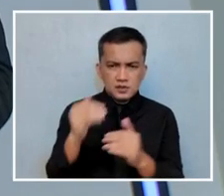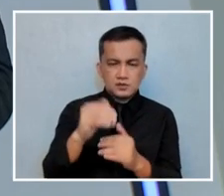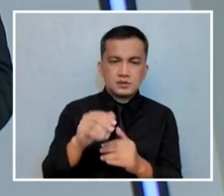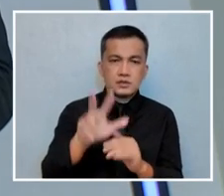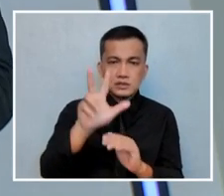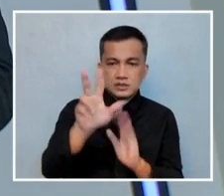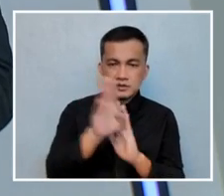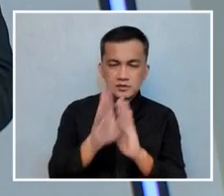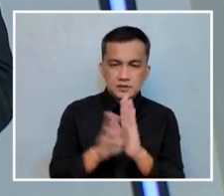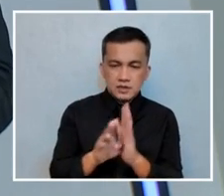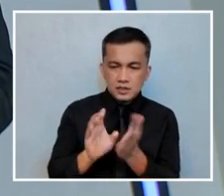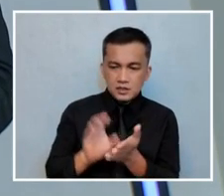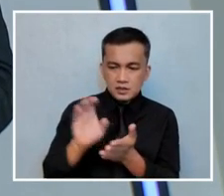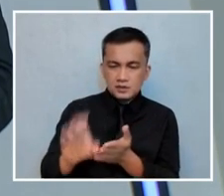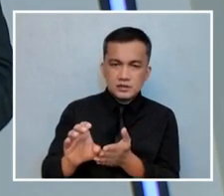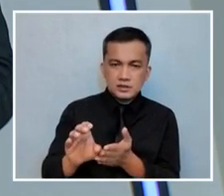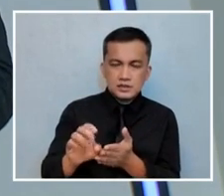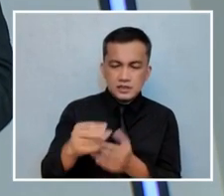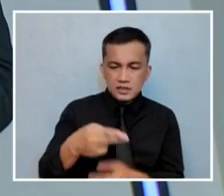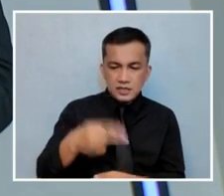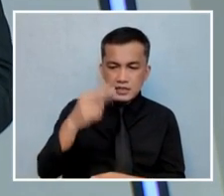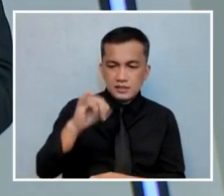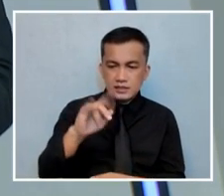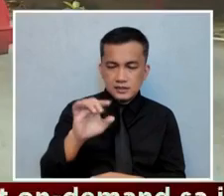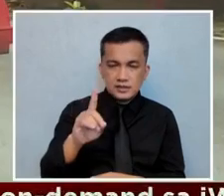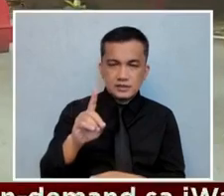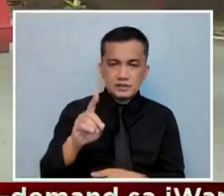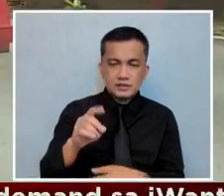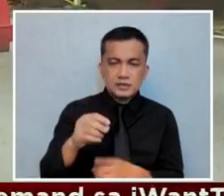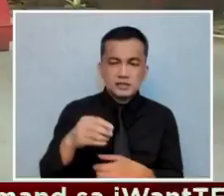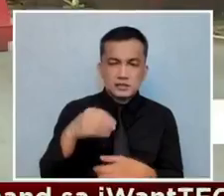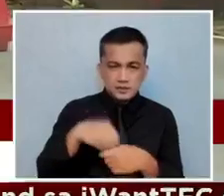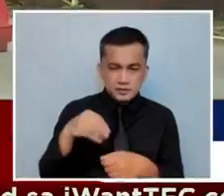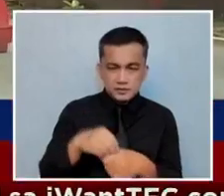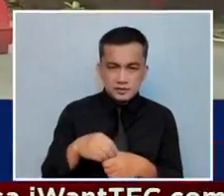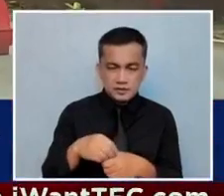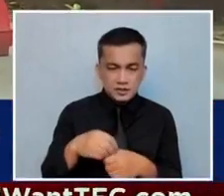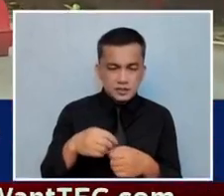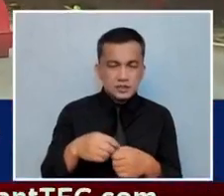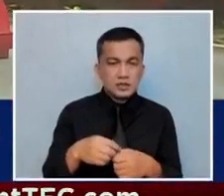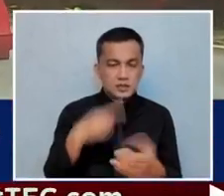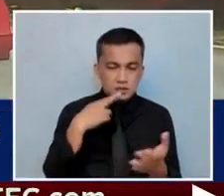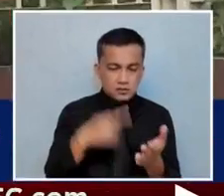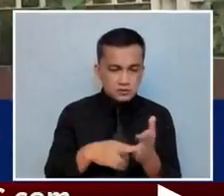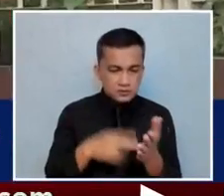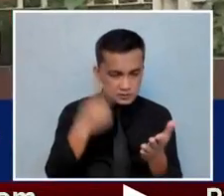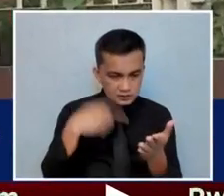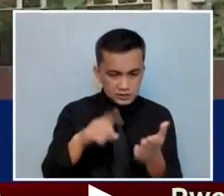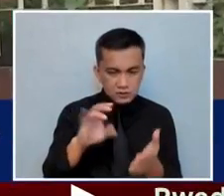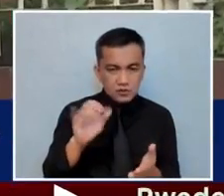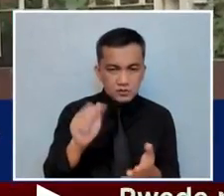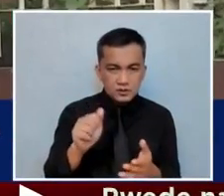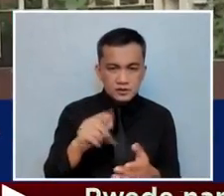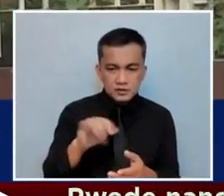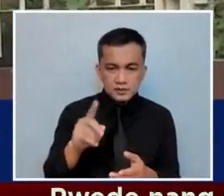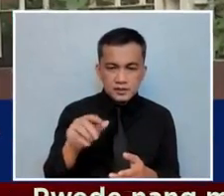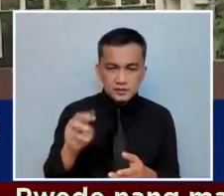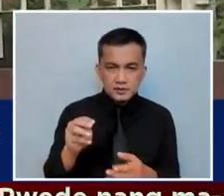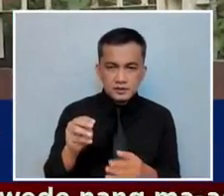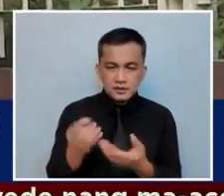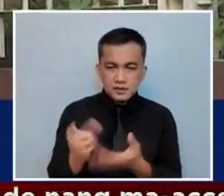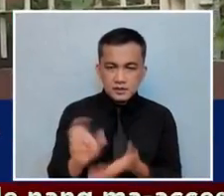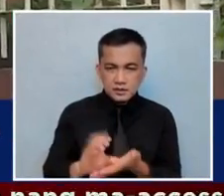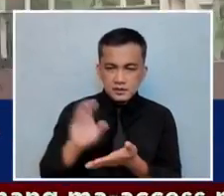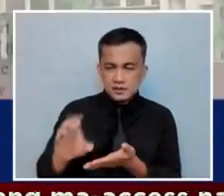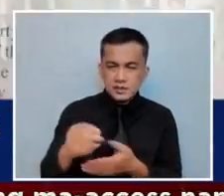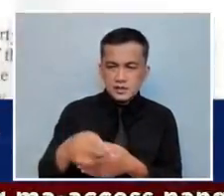pisong investment sa high-yield savings. Base sa records na narevisan ng COA, nag-invest ang PSDBM sa high-yield savings